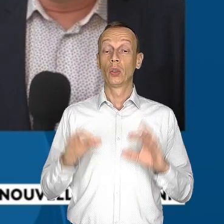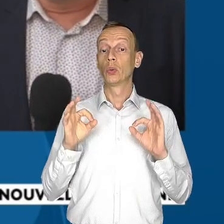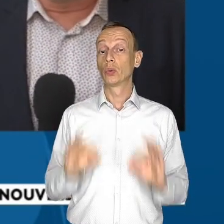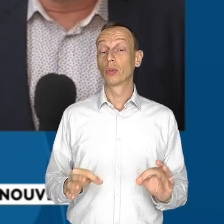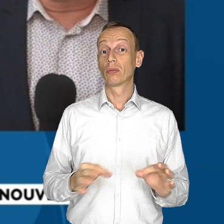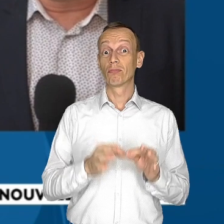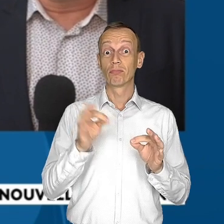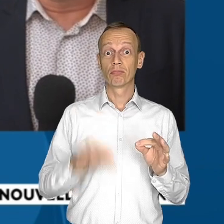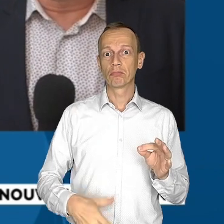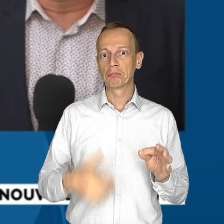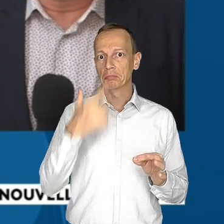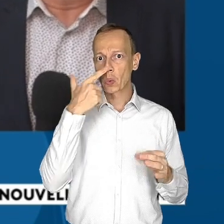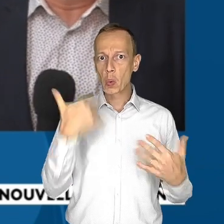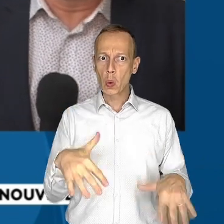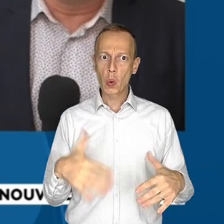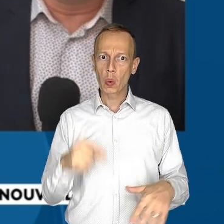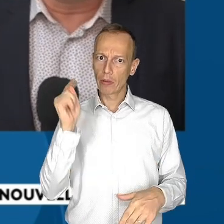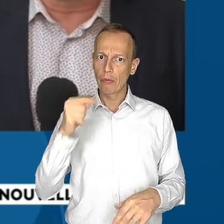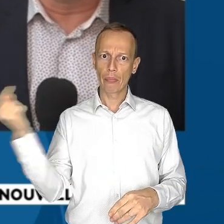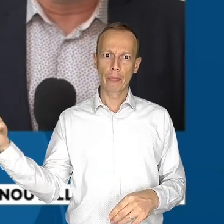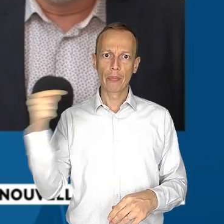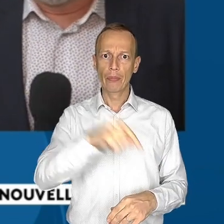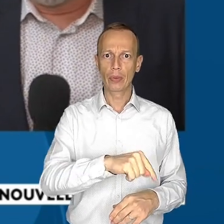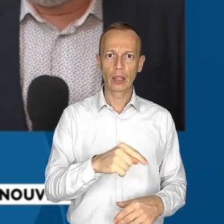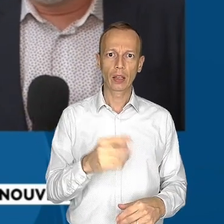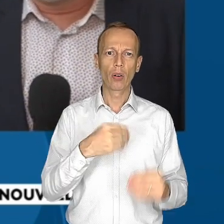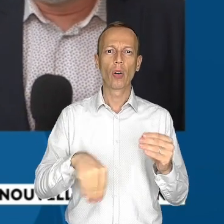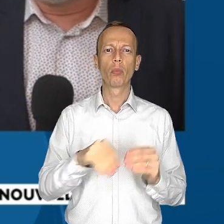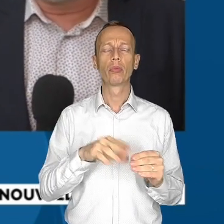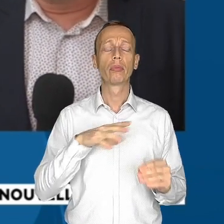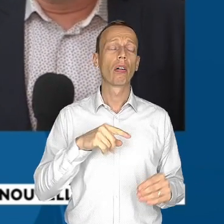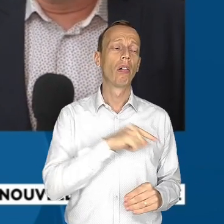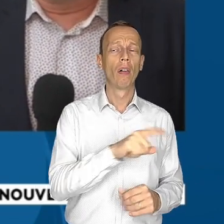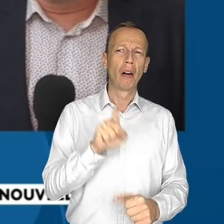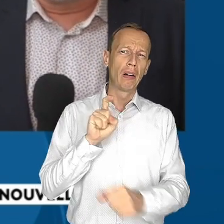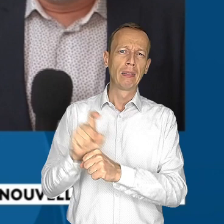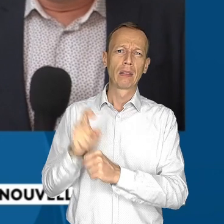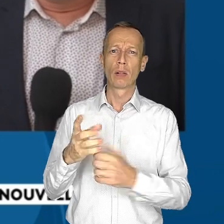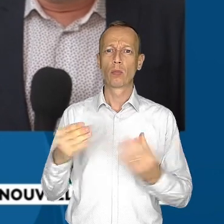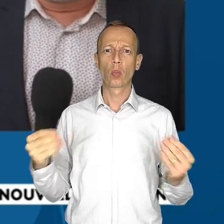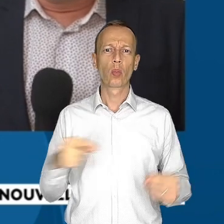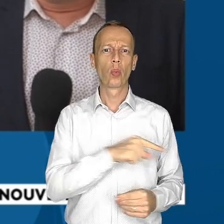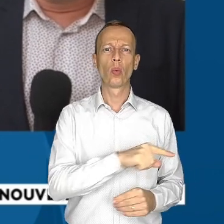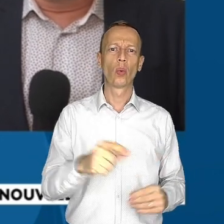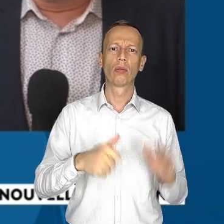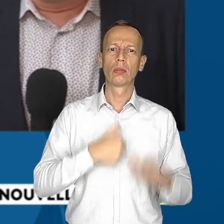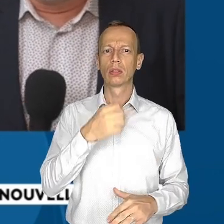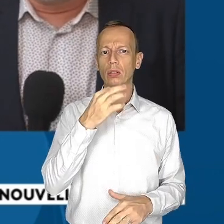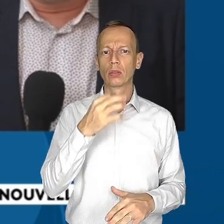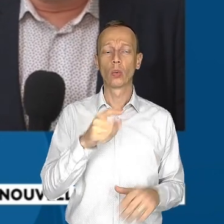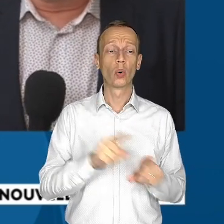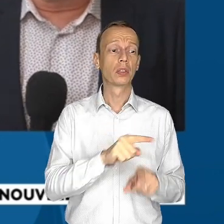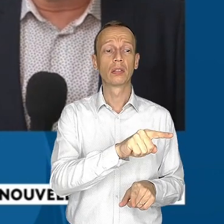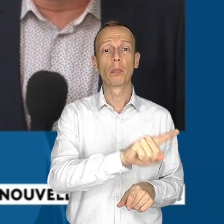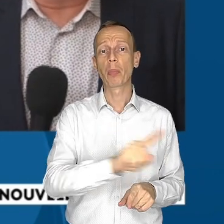le résultat de ce référendum a quelque peu précipité les choses, sans parler des critiques qui ont fusé du camp indépendantiste comme